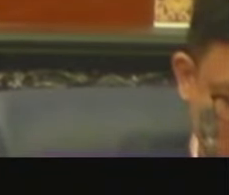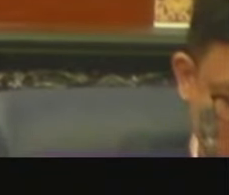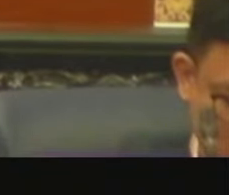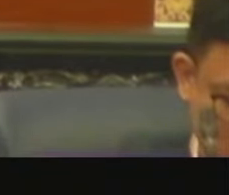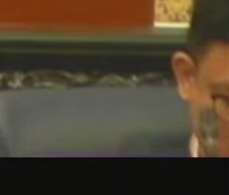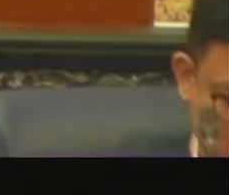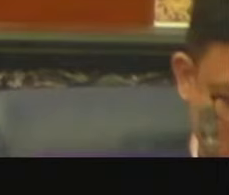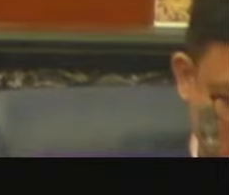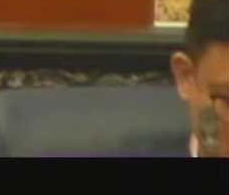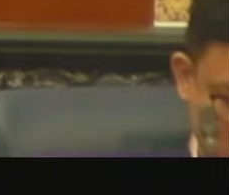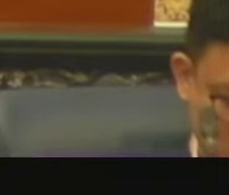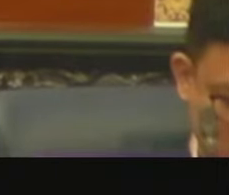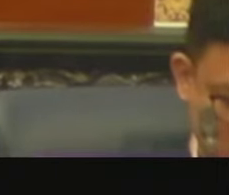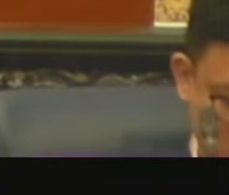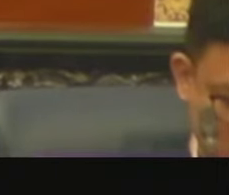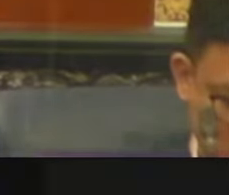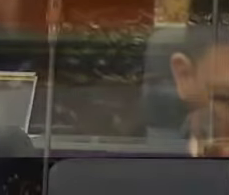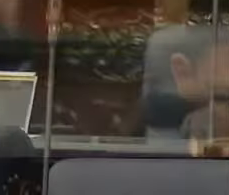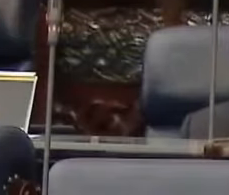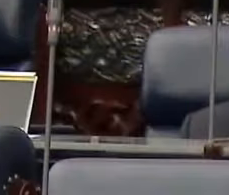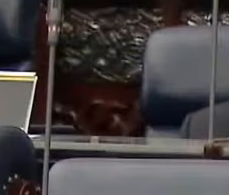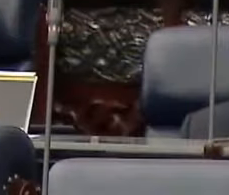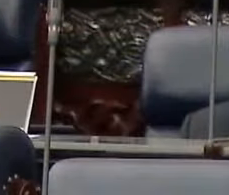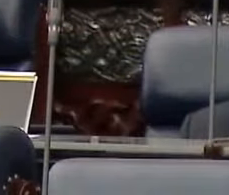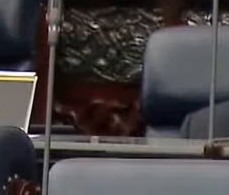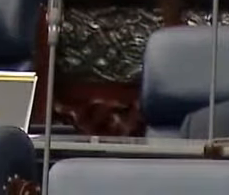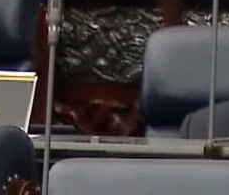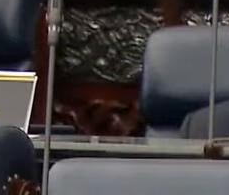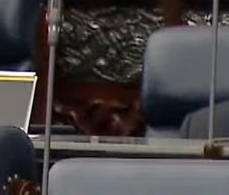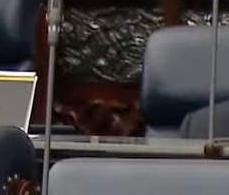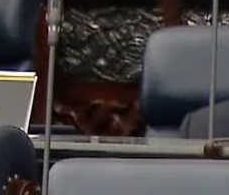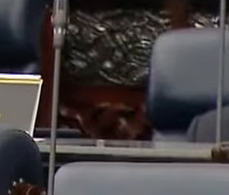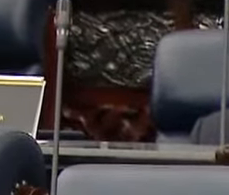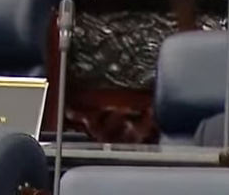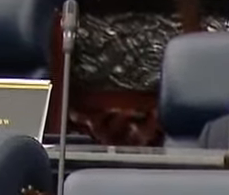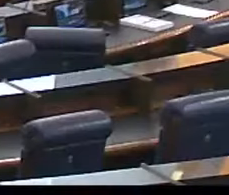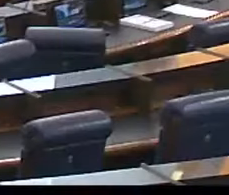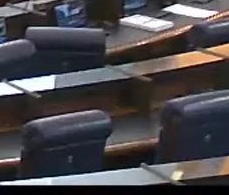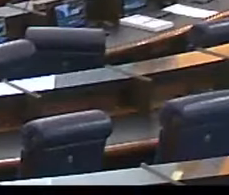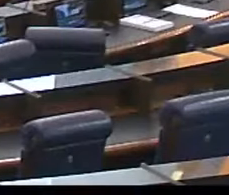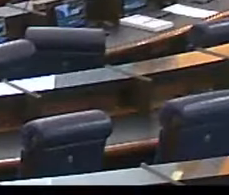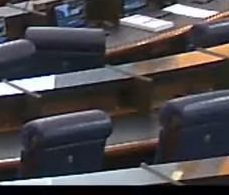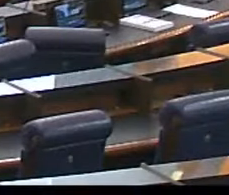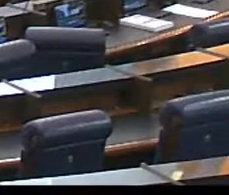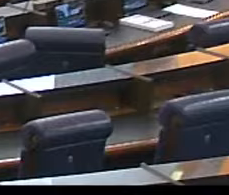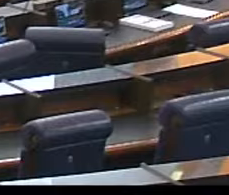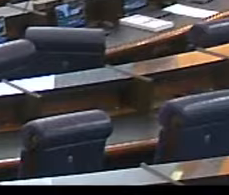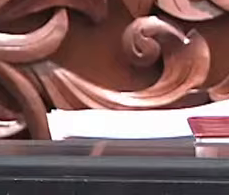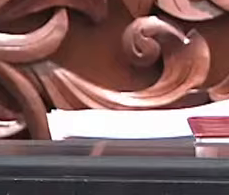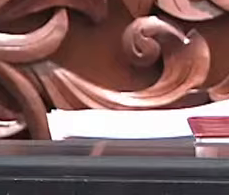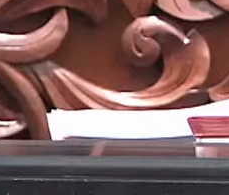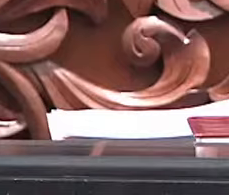Gading mohon menyokong usul Belanjawan 2024 ini. Sekian, terima kasih. Terima kasih Yang Berhormat.